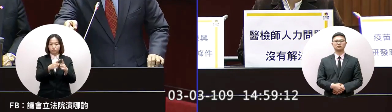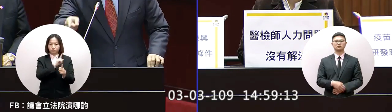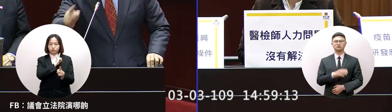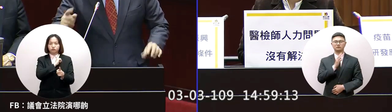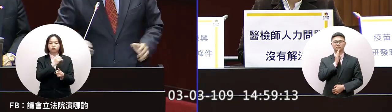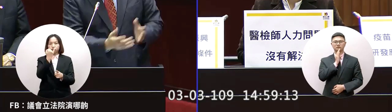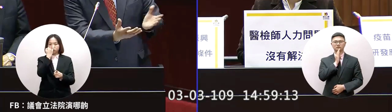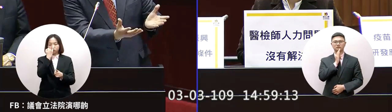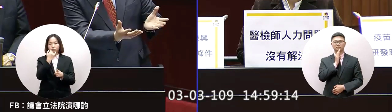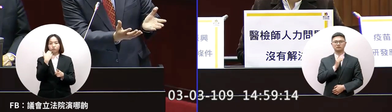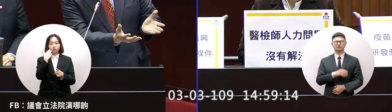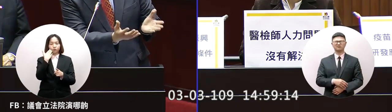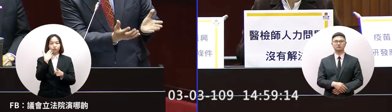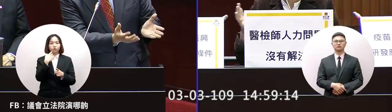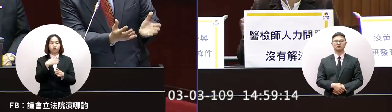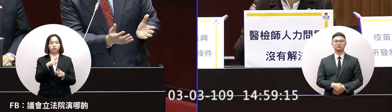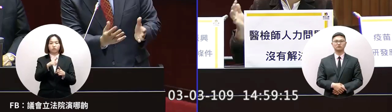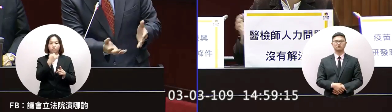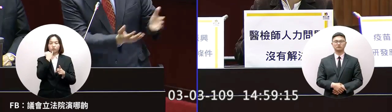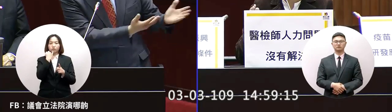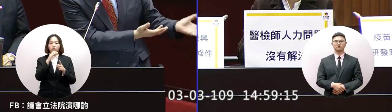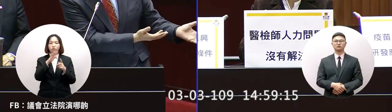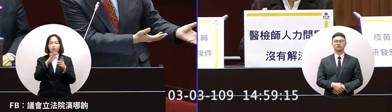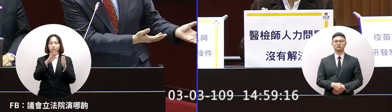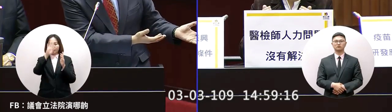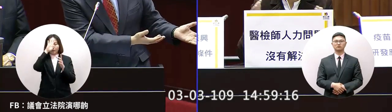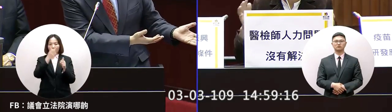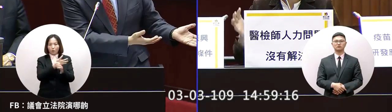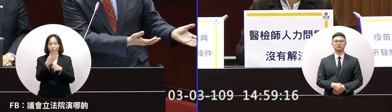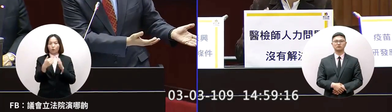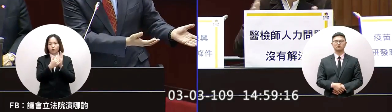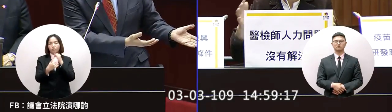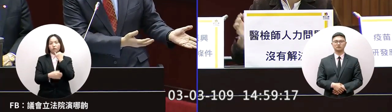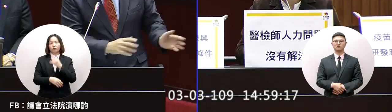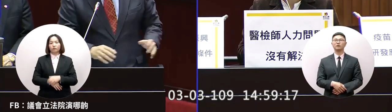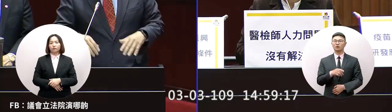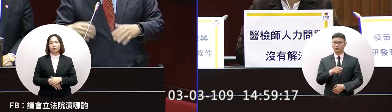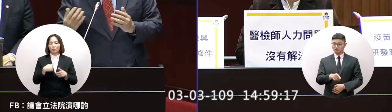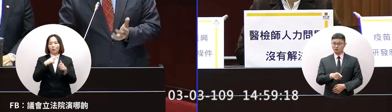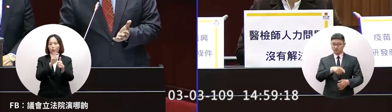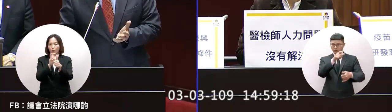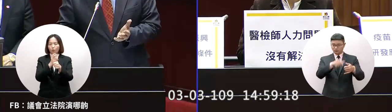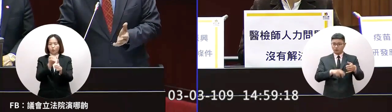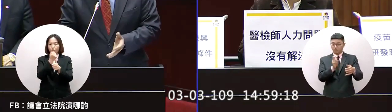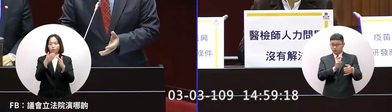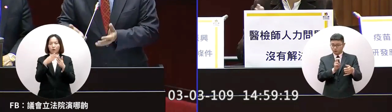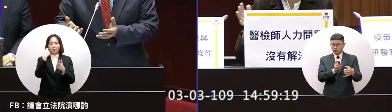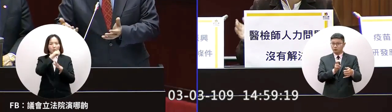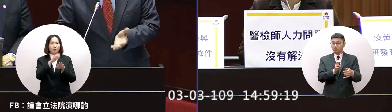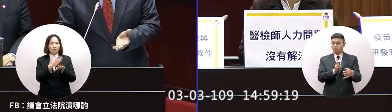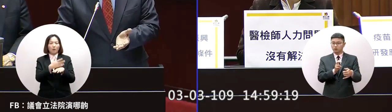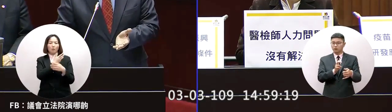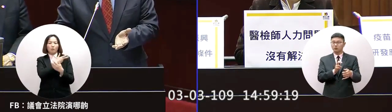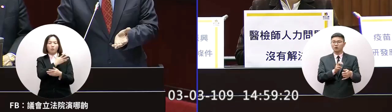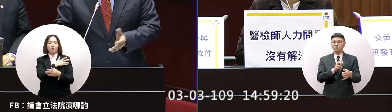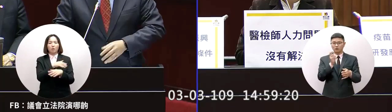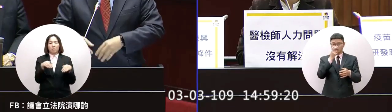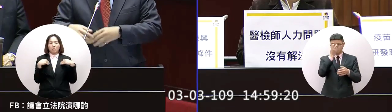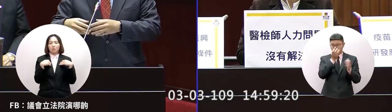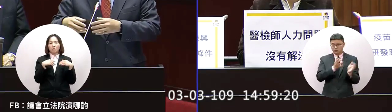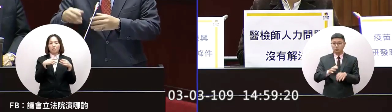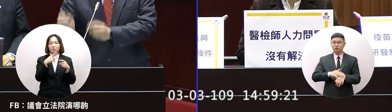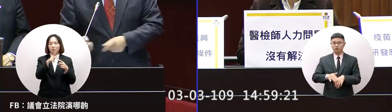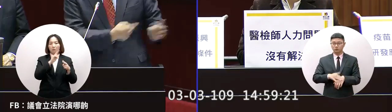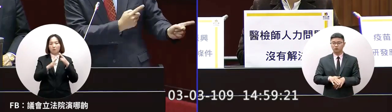首，他自首，他就自首，我们把他医好才让他走嘛。 咱有要甲管的对。 咱台湾袂讲伊 了，有要管理啊。 肺炎啊，